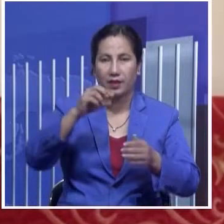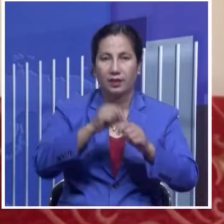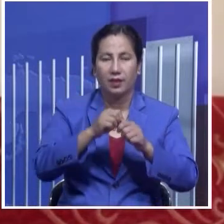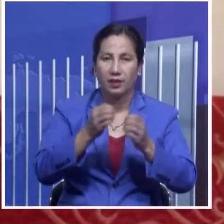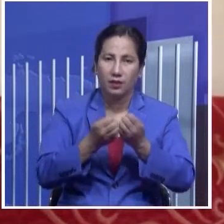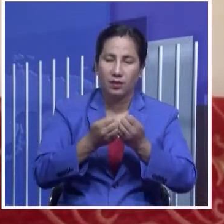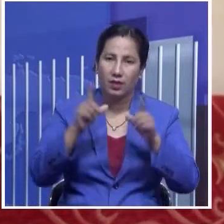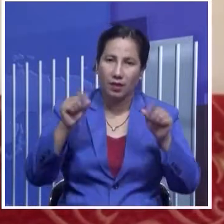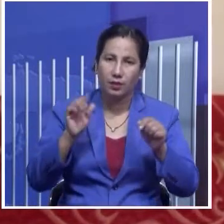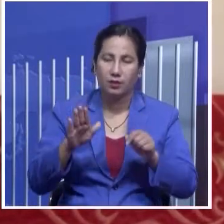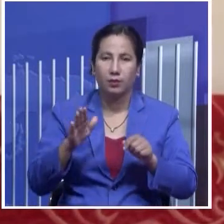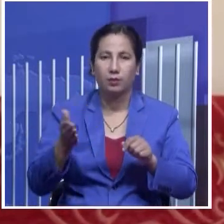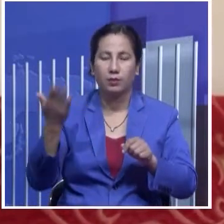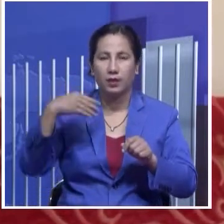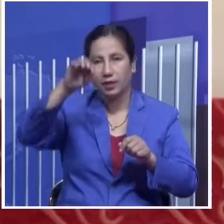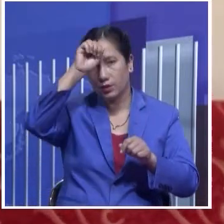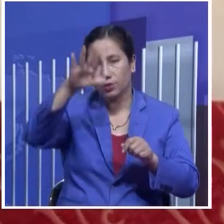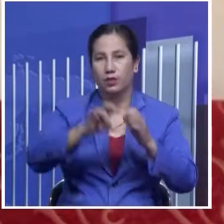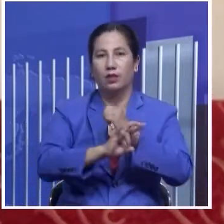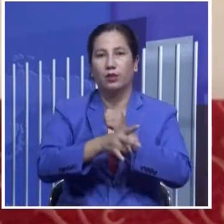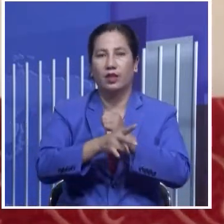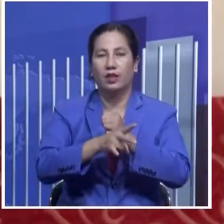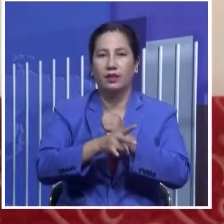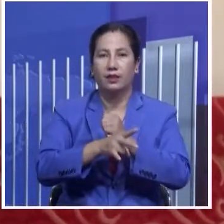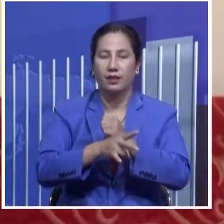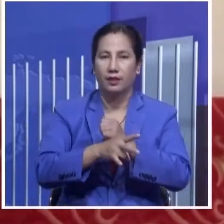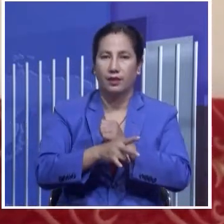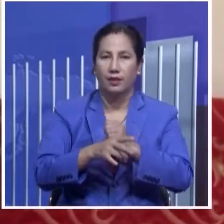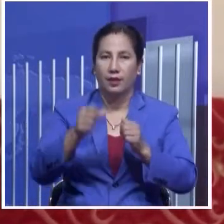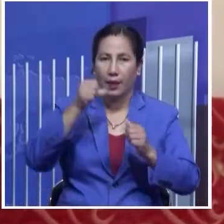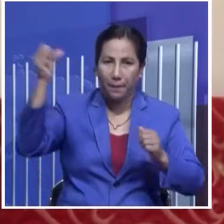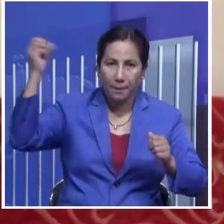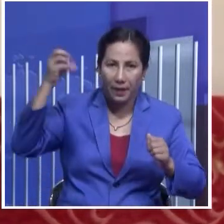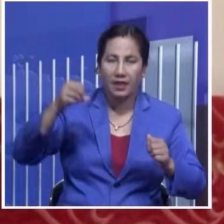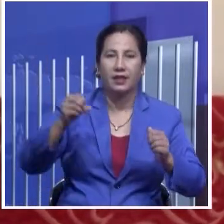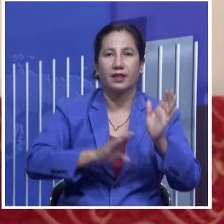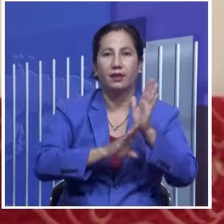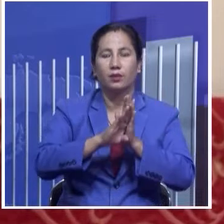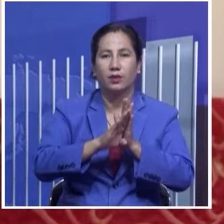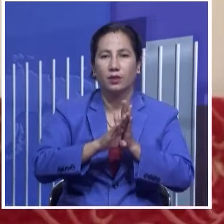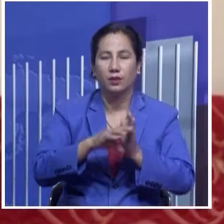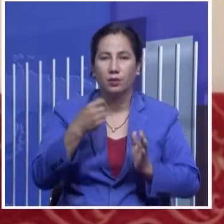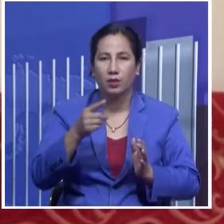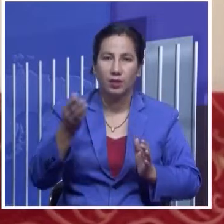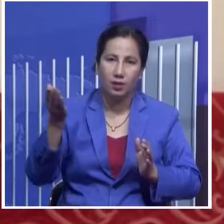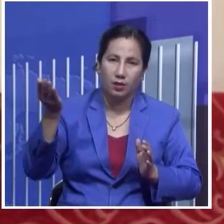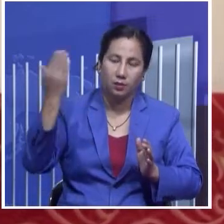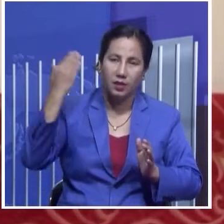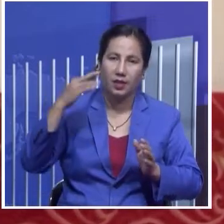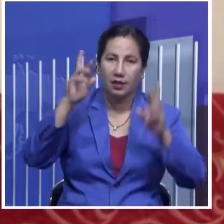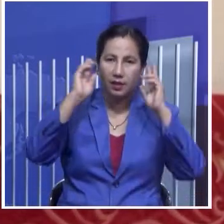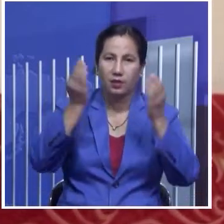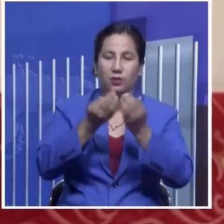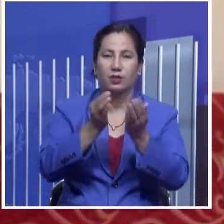अर्को चाहिँ पूर्व सूचना प्रणाली एकदम पानीको बहाव बढ्दाखेरि पहिला नै सुरक्षित